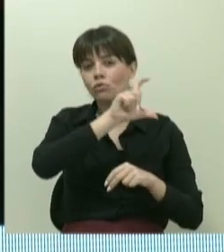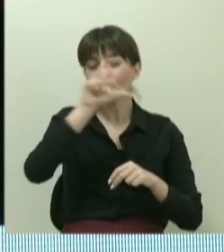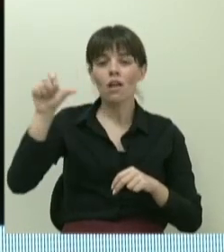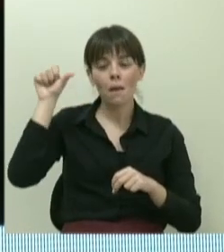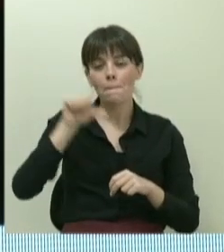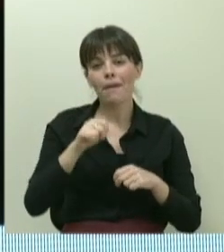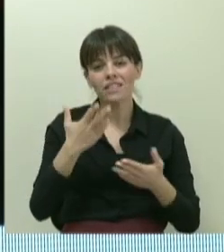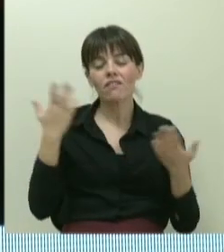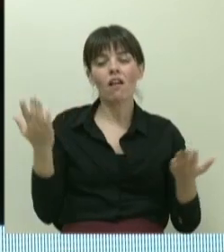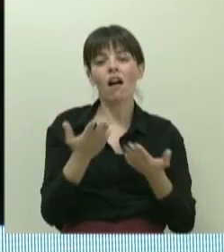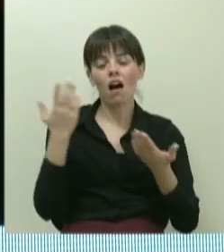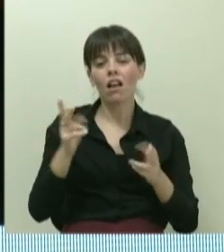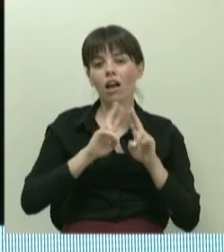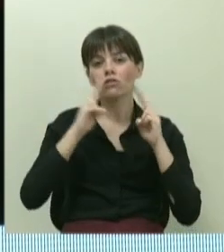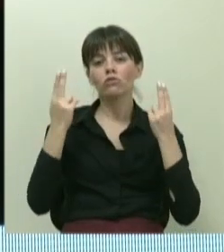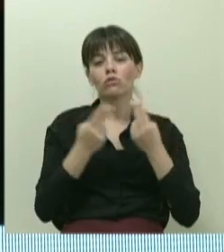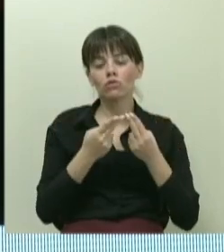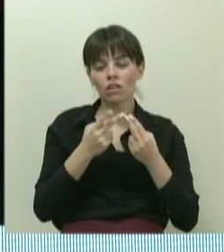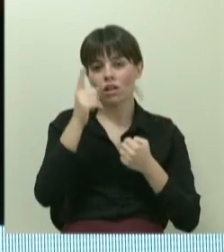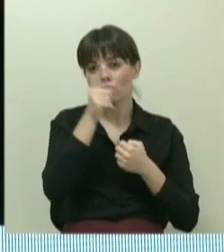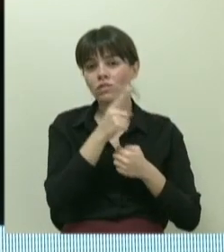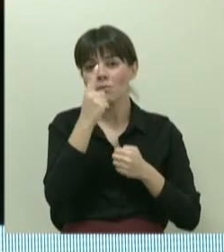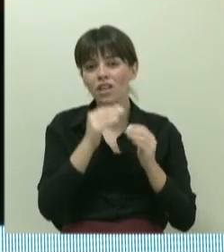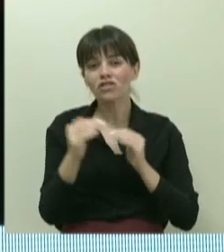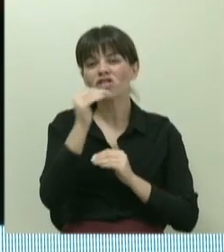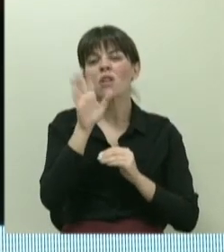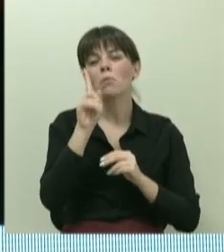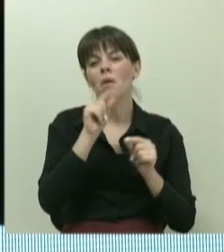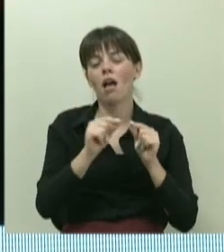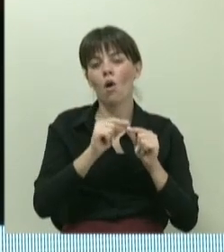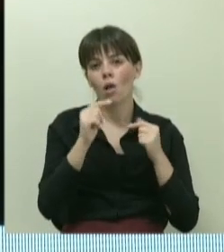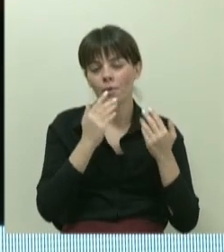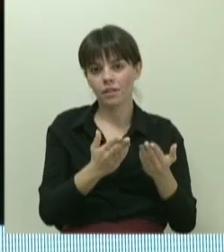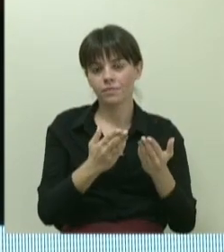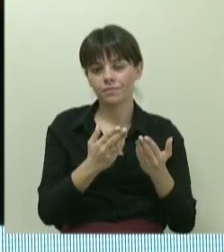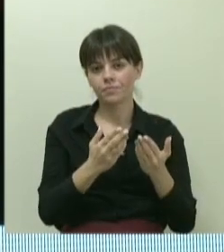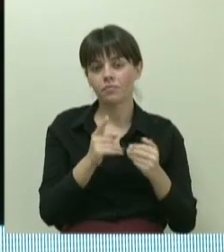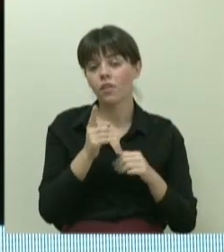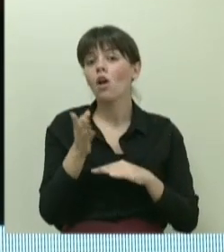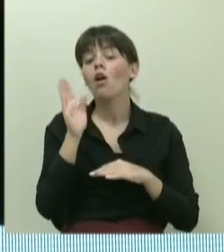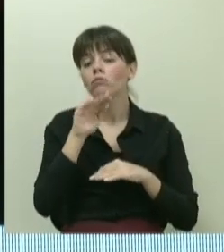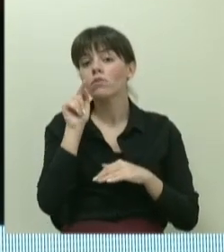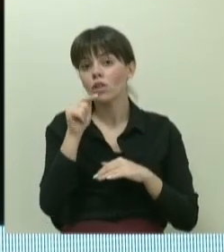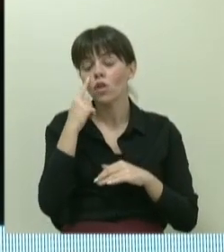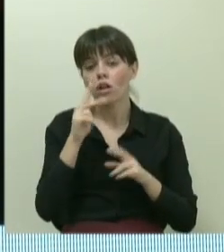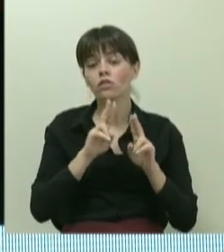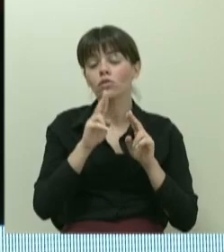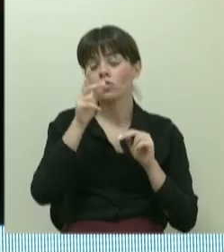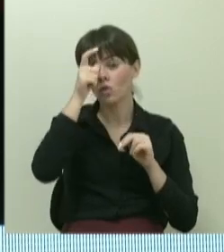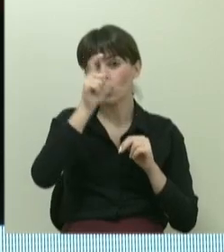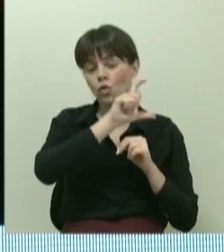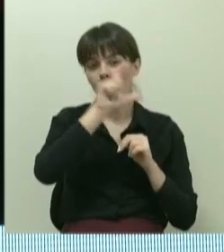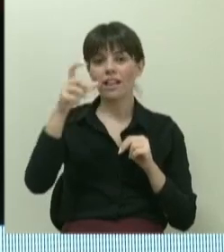maalesef hala dünyada %1'e çıkamamış bir ekonomi. Öteki taraftan Türkiye'nin